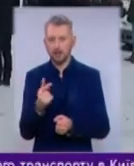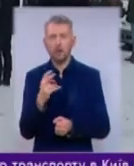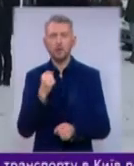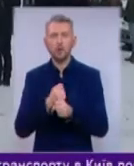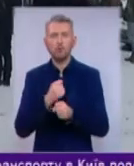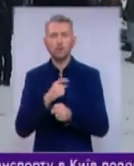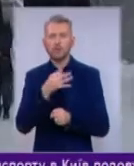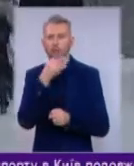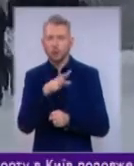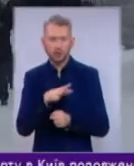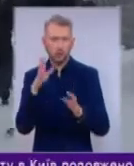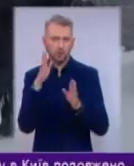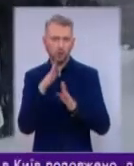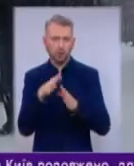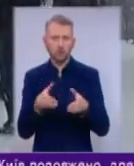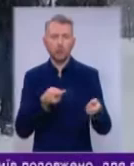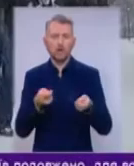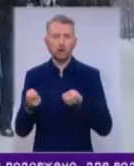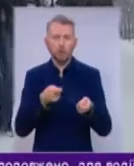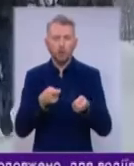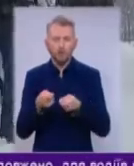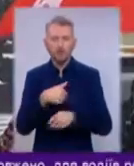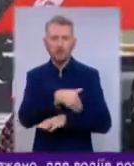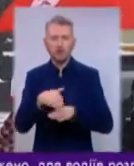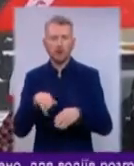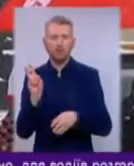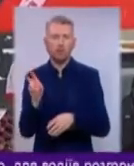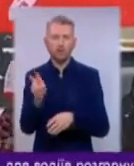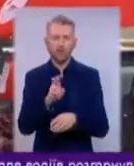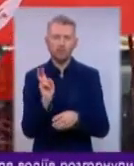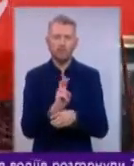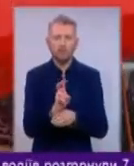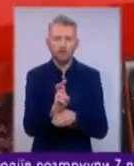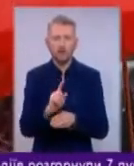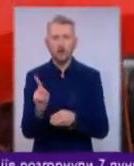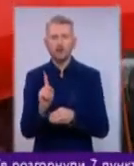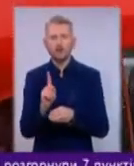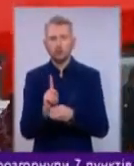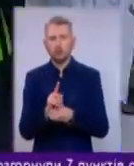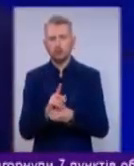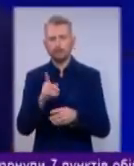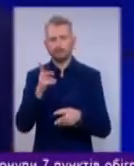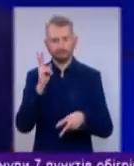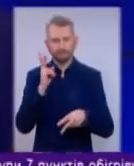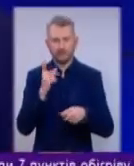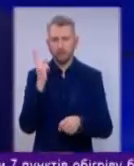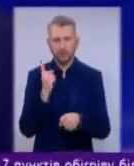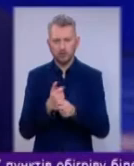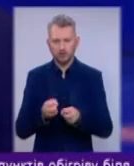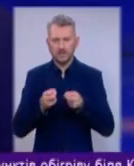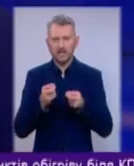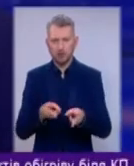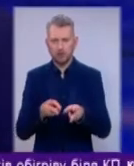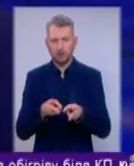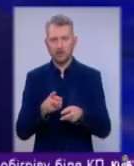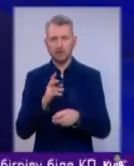На роботі за будь-якої погоди урядовим кварталом ходили повії з вимогою декриміналізувати секс-індустрію. Про це і багато іншого